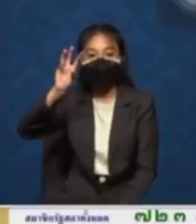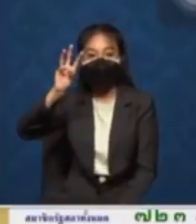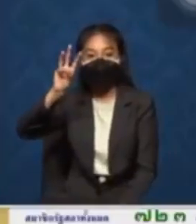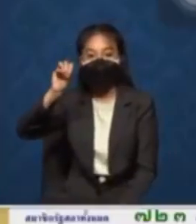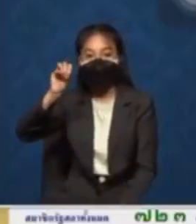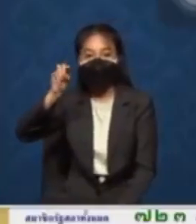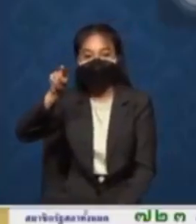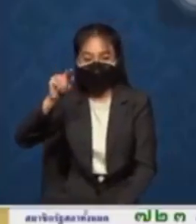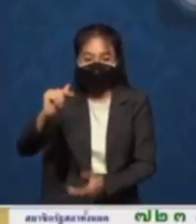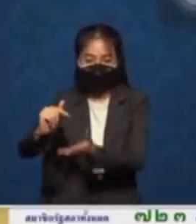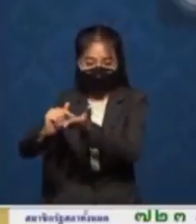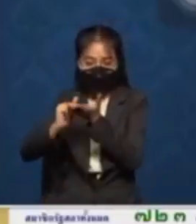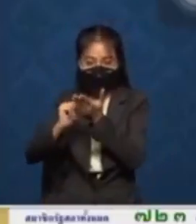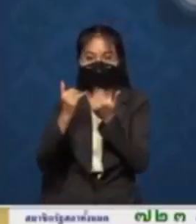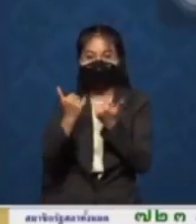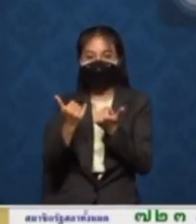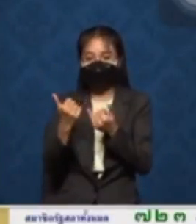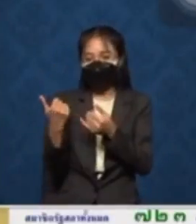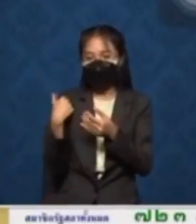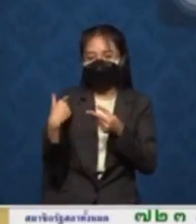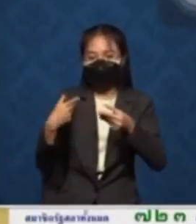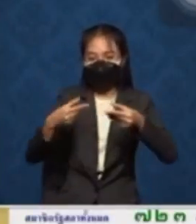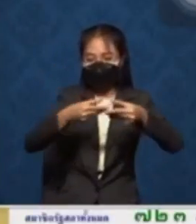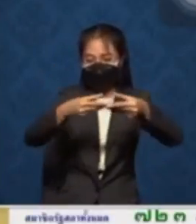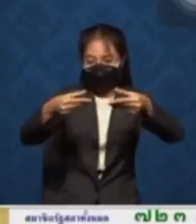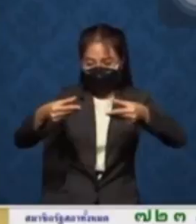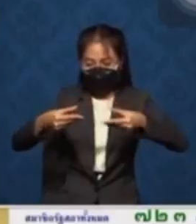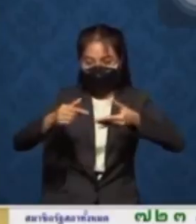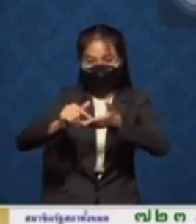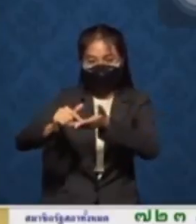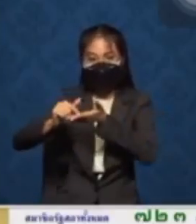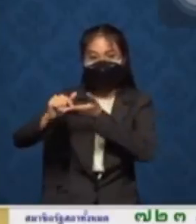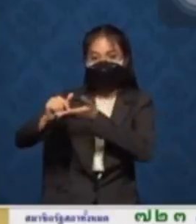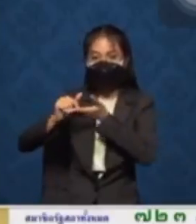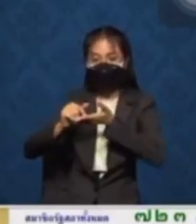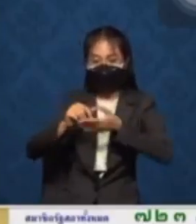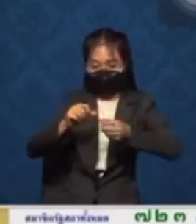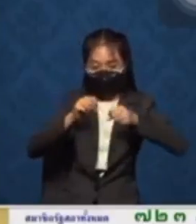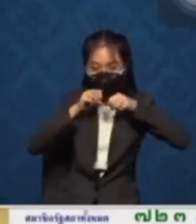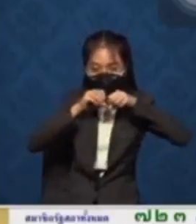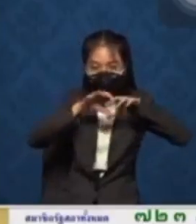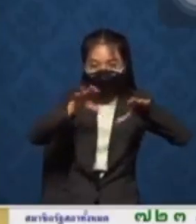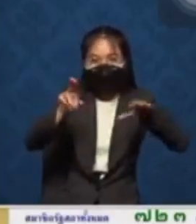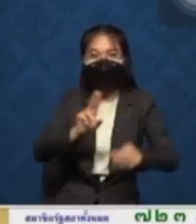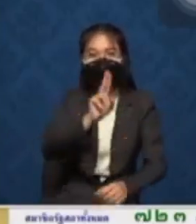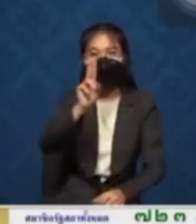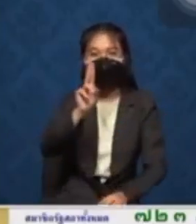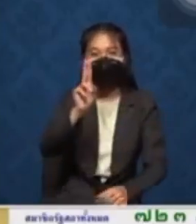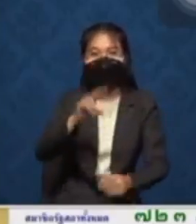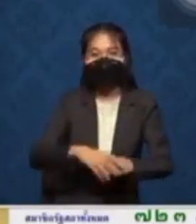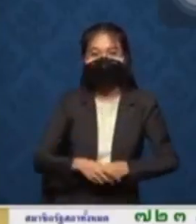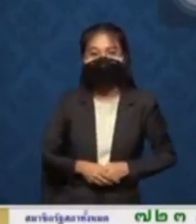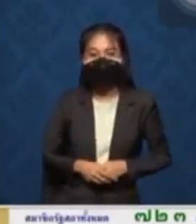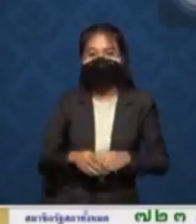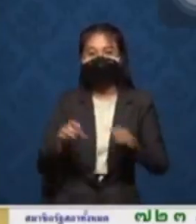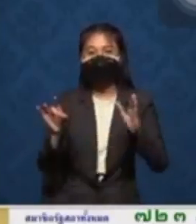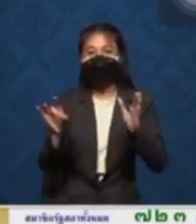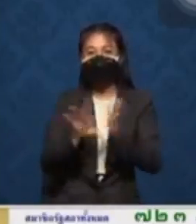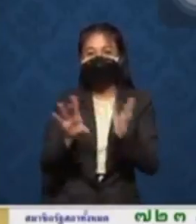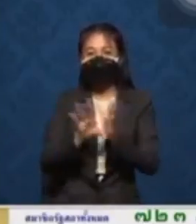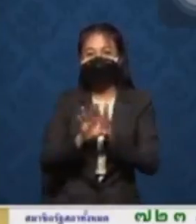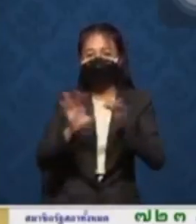ติวันนั้นก็ไม่ใช่ร่างเดียวกับรัฐธรรมนูญฉบับ60ที่ถูกประกาศใช้ถ้าเรามาในส่วนสุดท้ายคือส่วนของเนื้อห